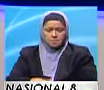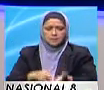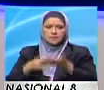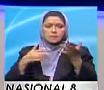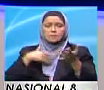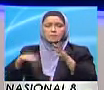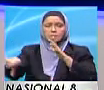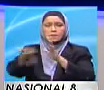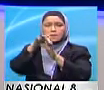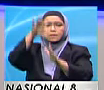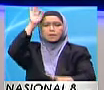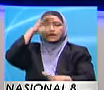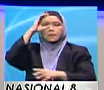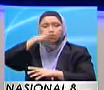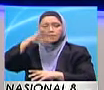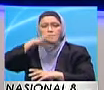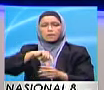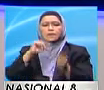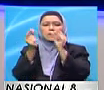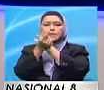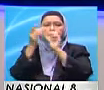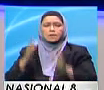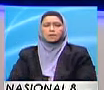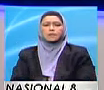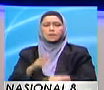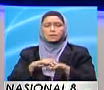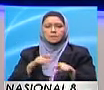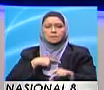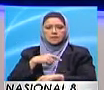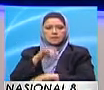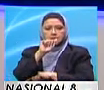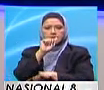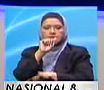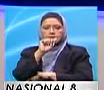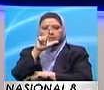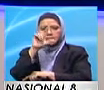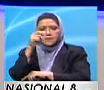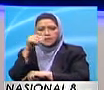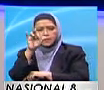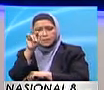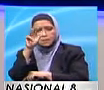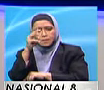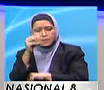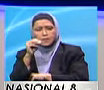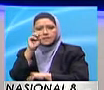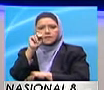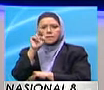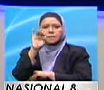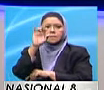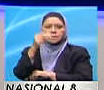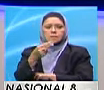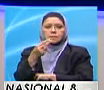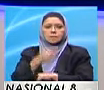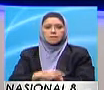mencari pengganti Allahyarham Tan Sri Noriah Kasnun. Calon Barisan Nasional BN Budiman Muhammad Zohdi memaklumkan setakat ini